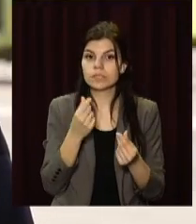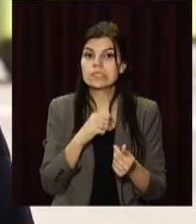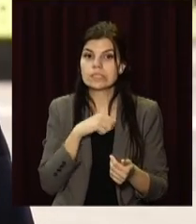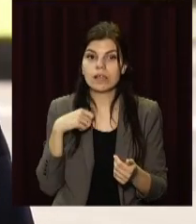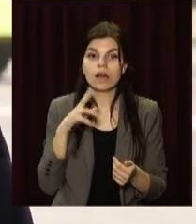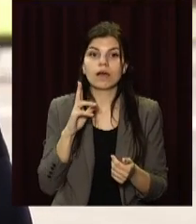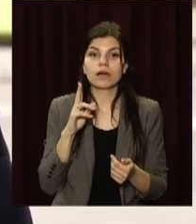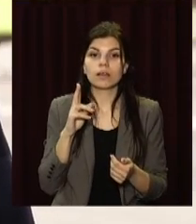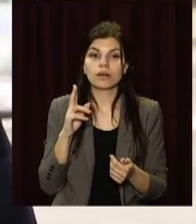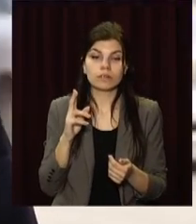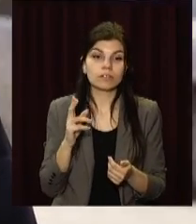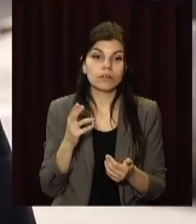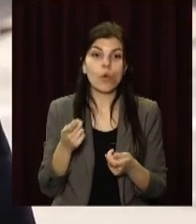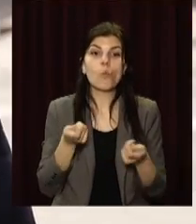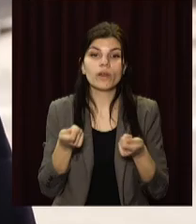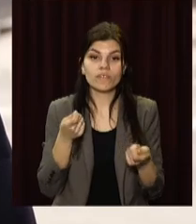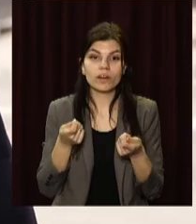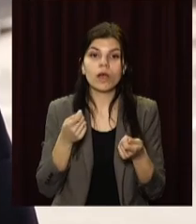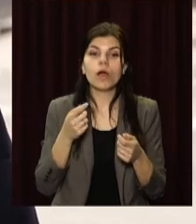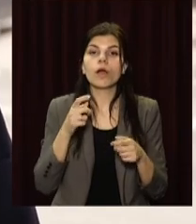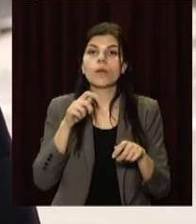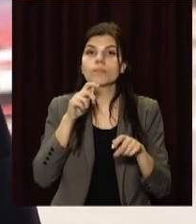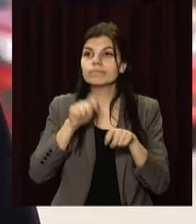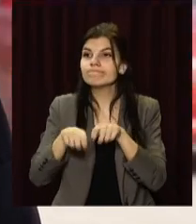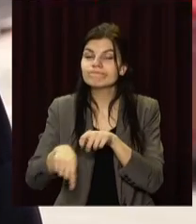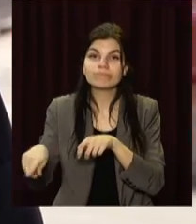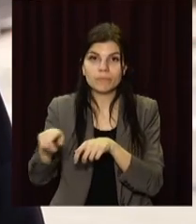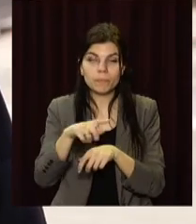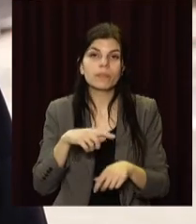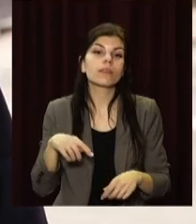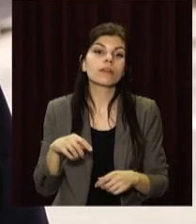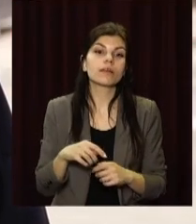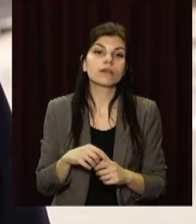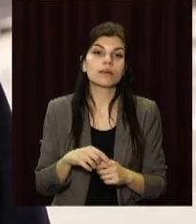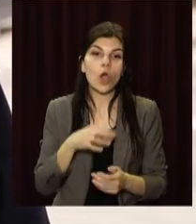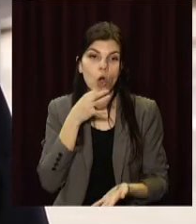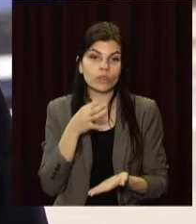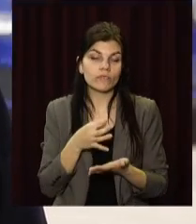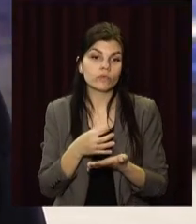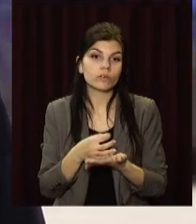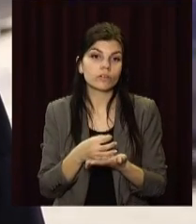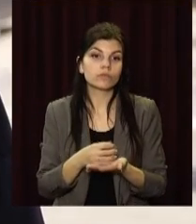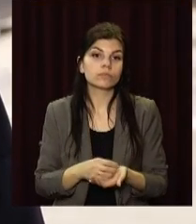КП управління по контролю за благоустроєм акумулюють за счет